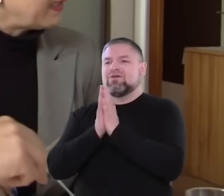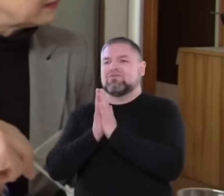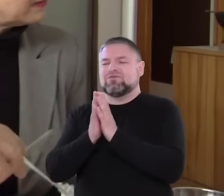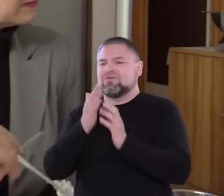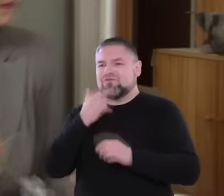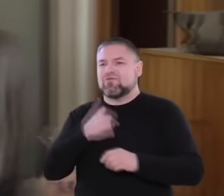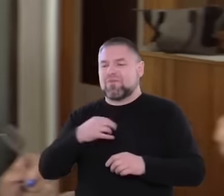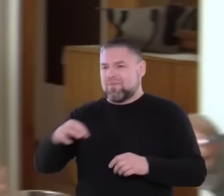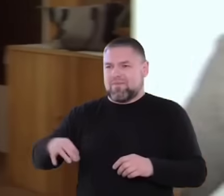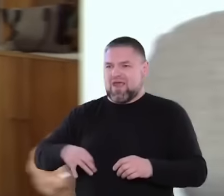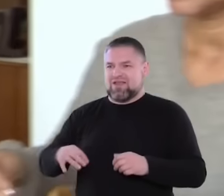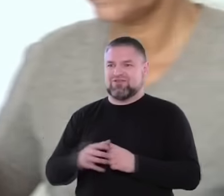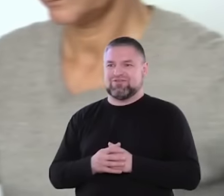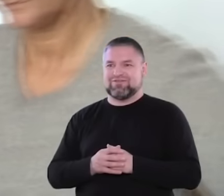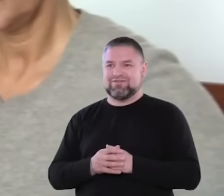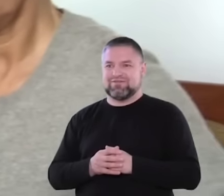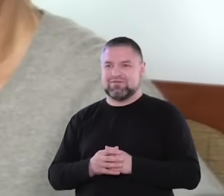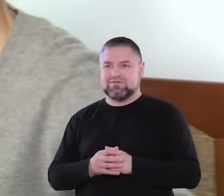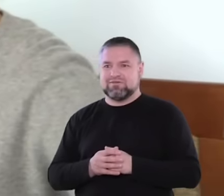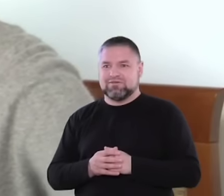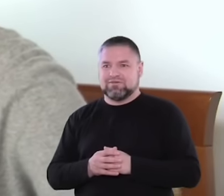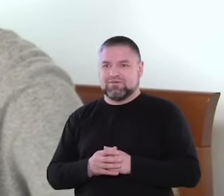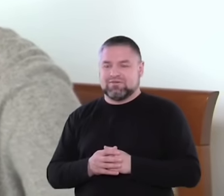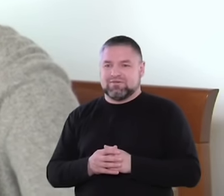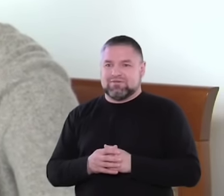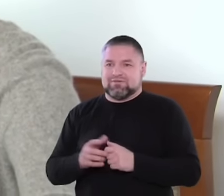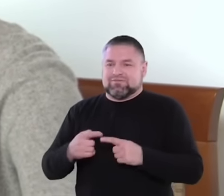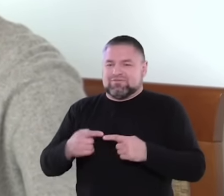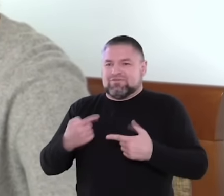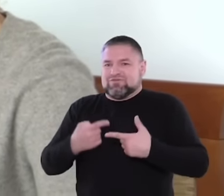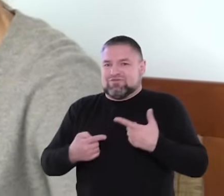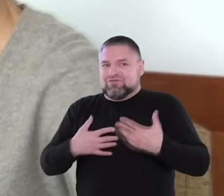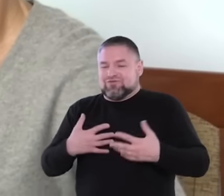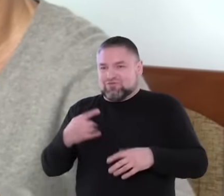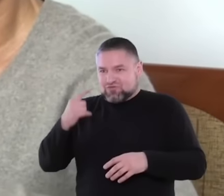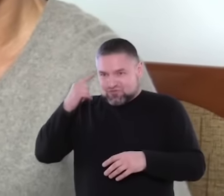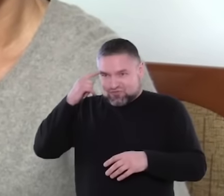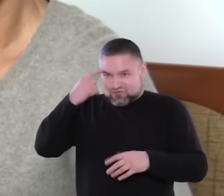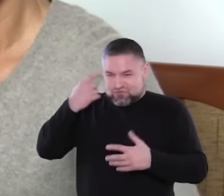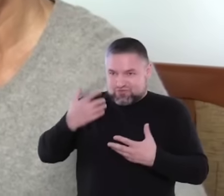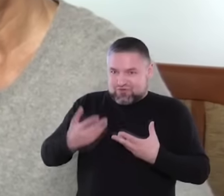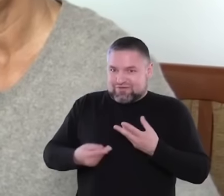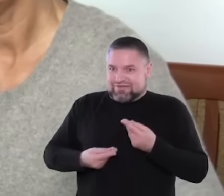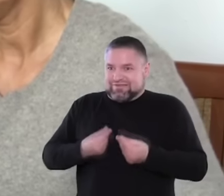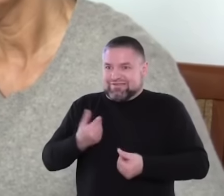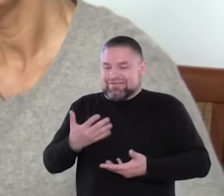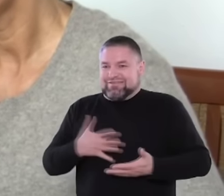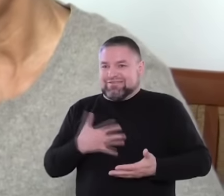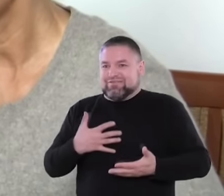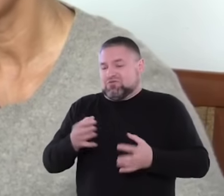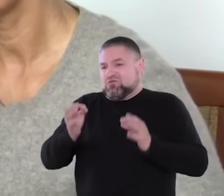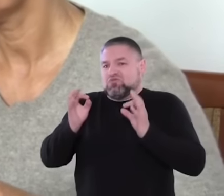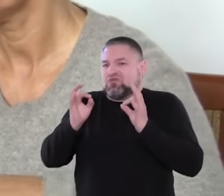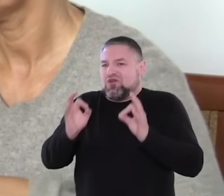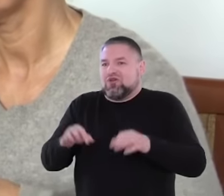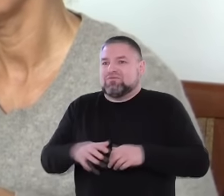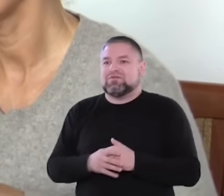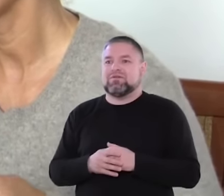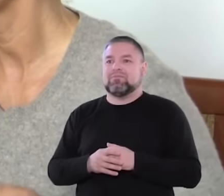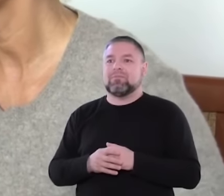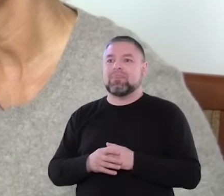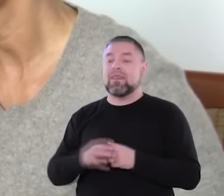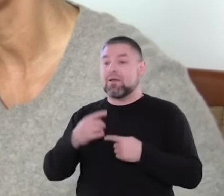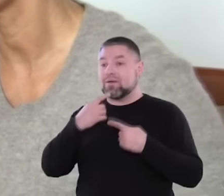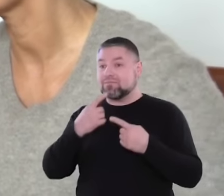mówić do mnie pani. No, tak mi jakoś głupio. No ale dobrze.